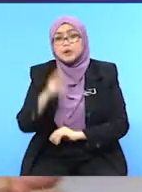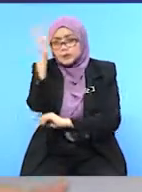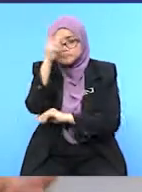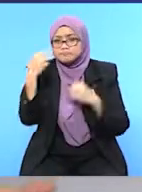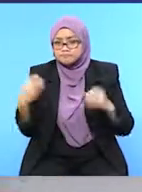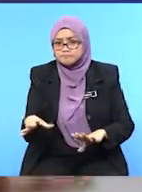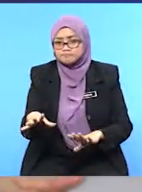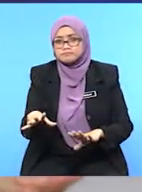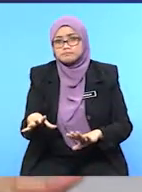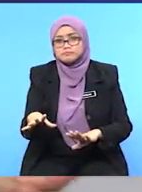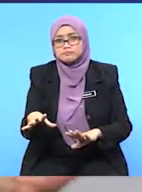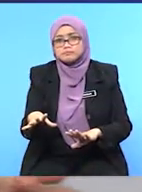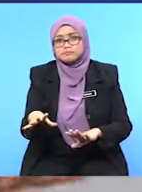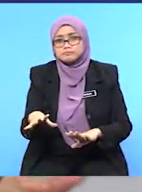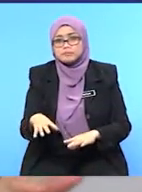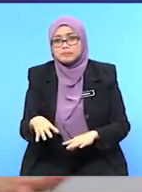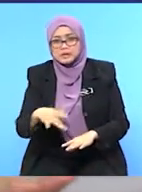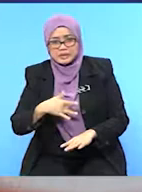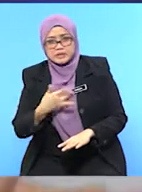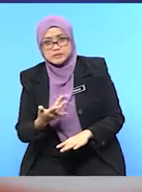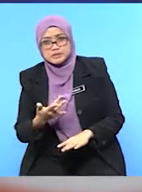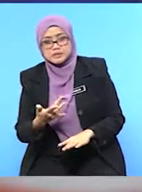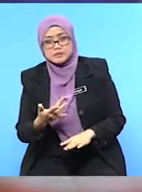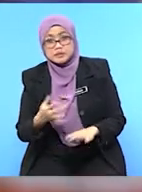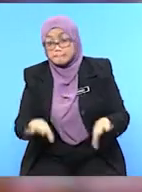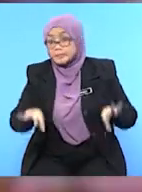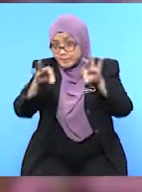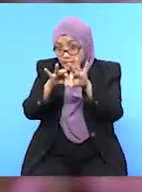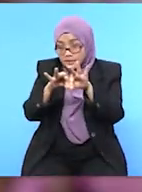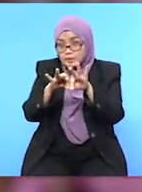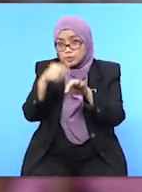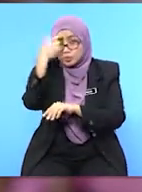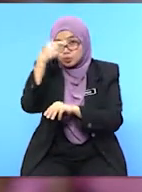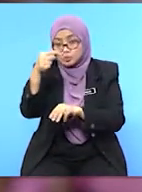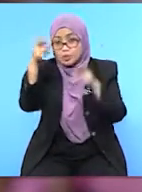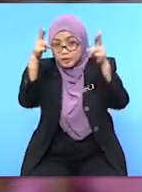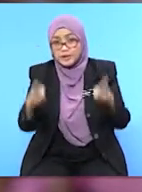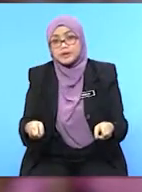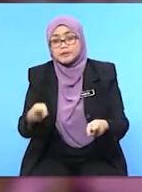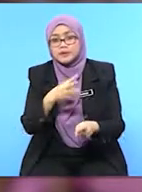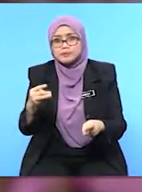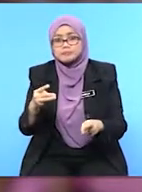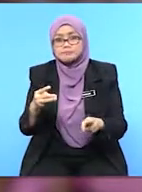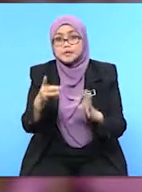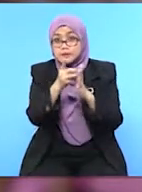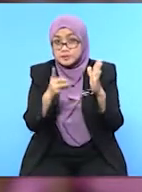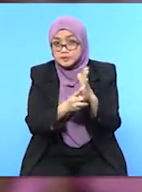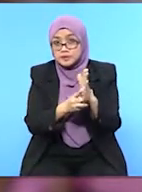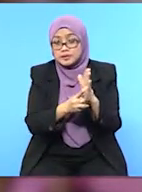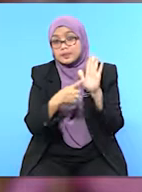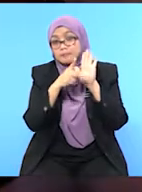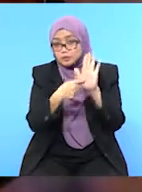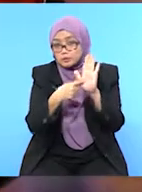kerajaan telah memandang sirih berkaitan dengan isu kepaduan ini Oke oleh tuh kerajaan telah memperkenalkan dasar kebudayaan